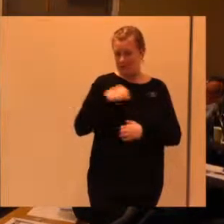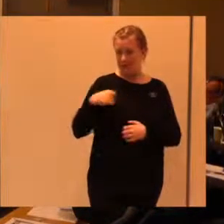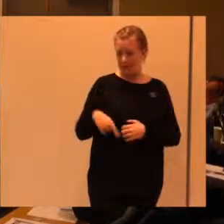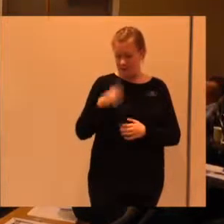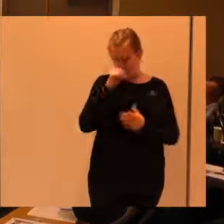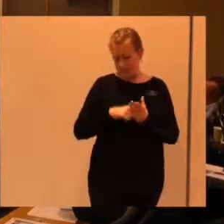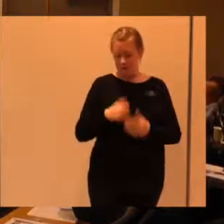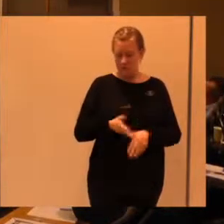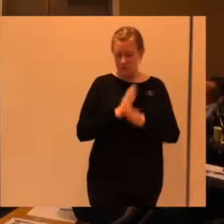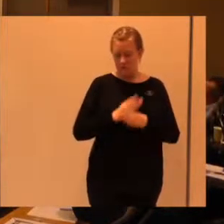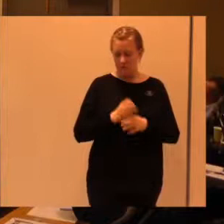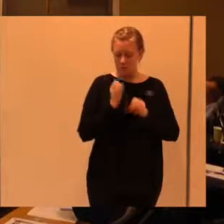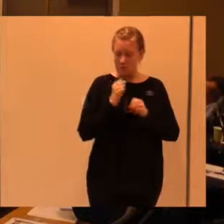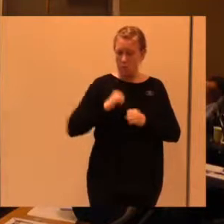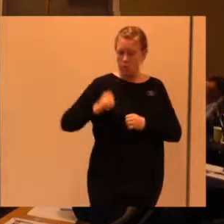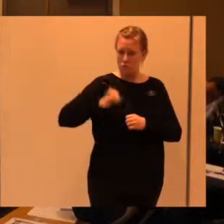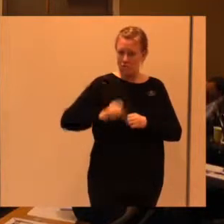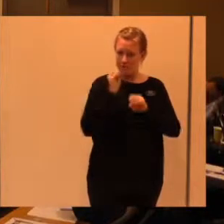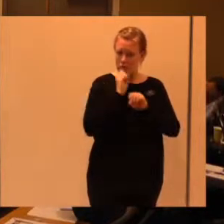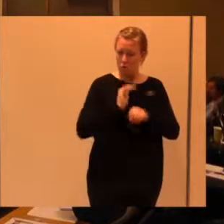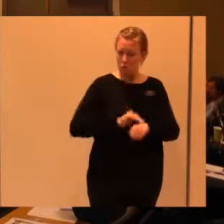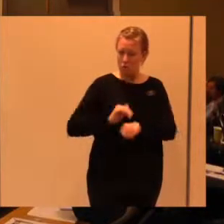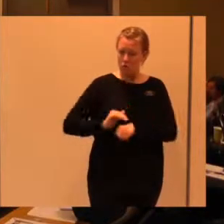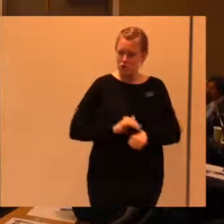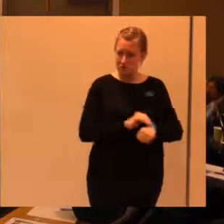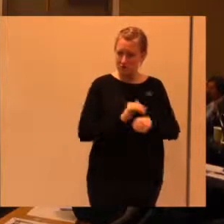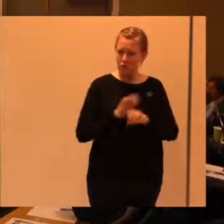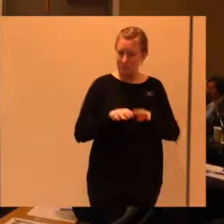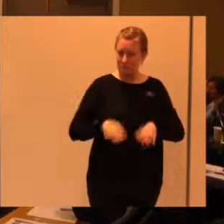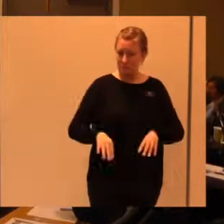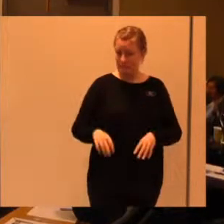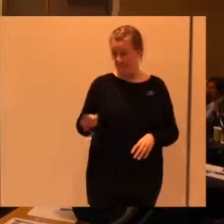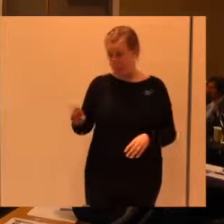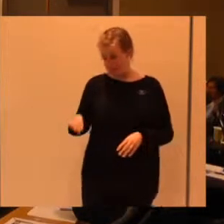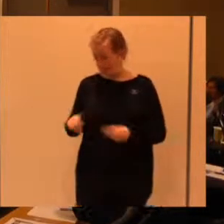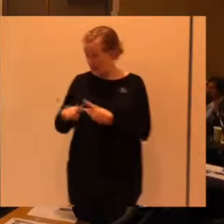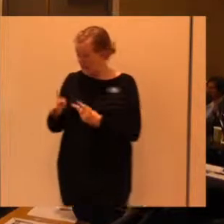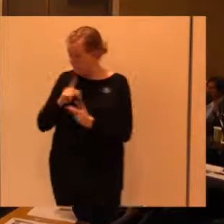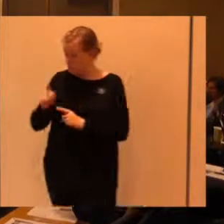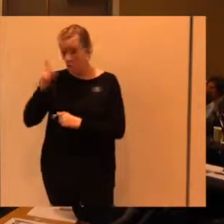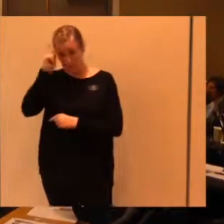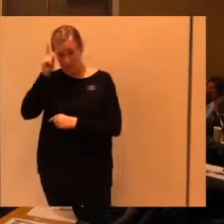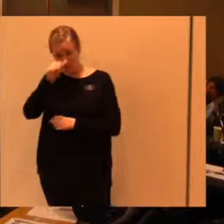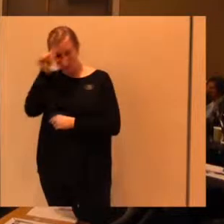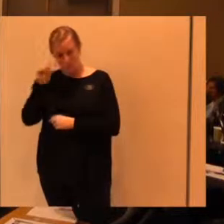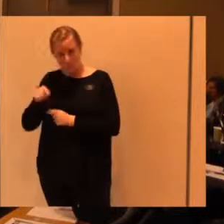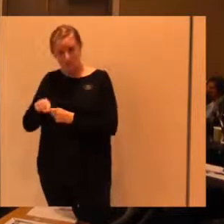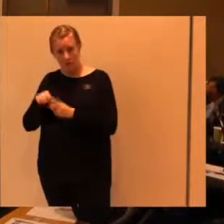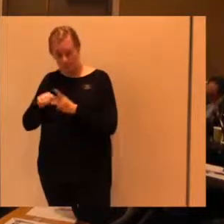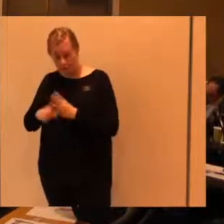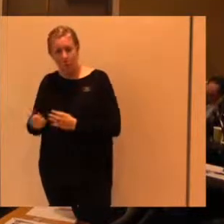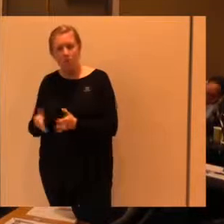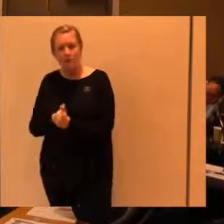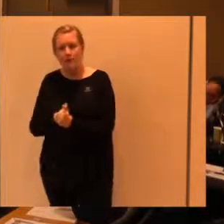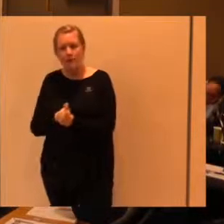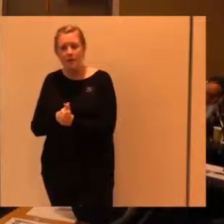konsumentupplysning på nätet. Vi var med, Frida och andra personer som har kognitiva svårigheter, var med i hela den processen. Och